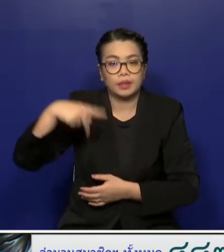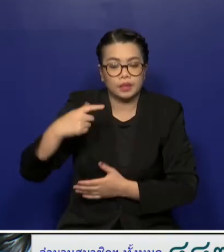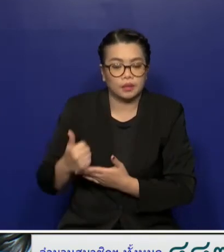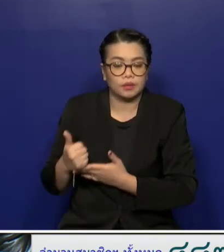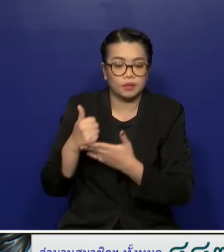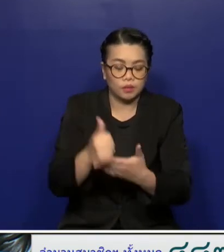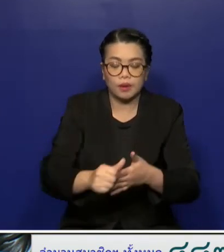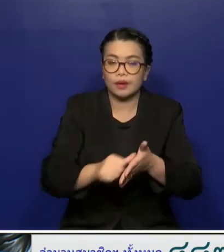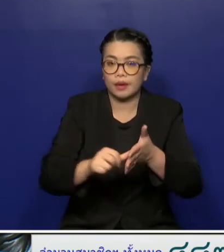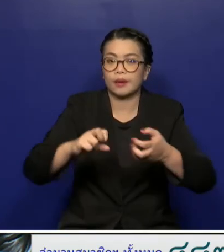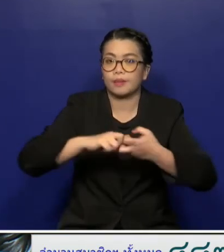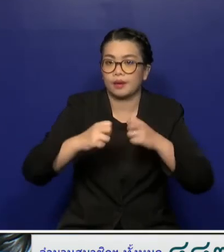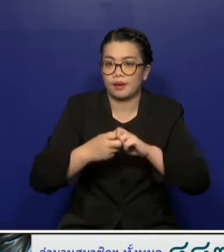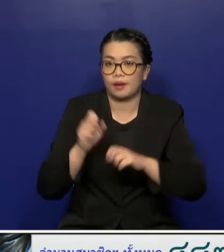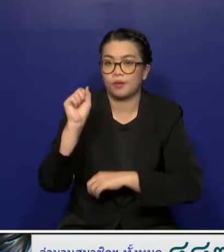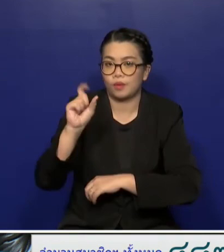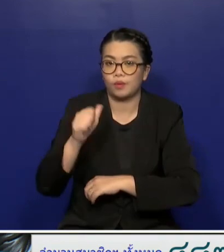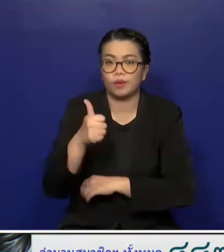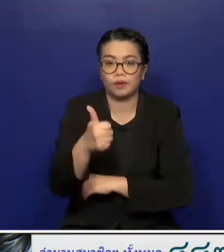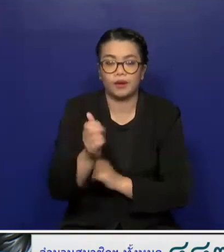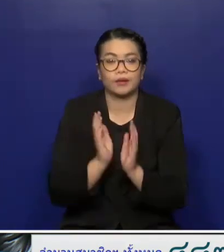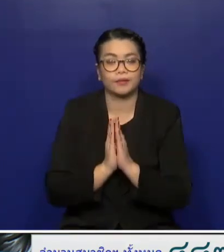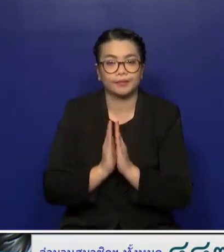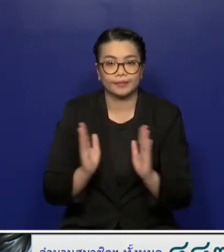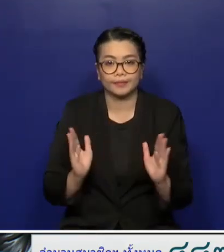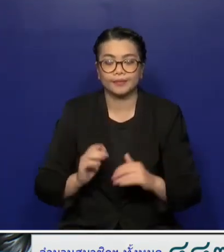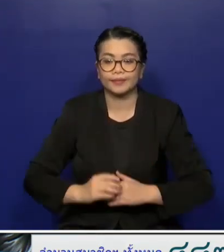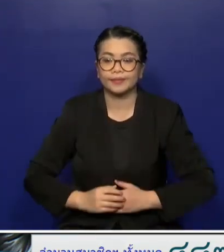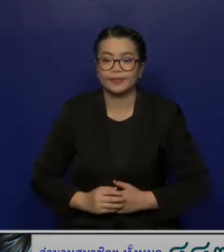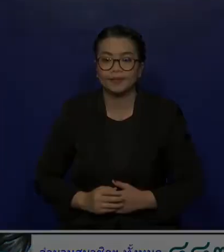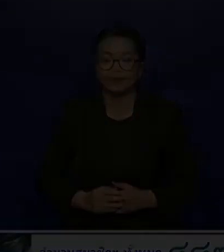ขปญหายให้ประชาชนโดยเร็วก็ขออนำเรียนค่ะ ขอบคุณมากค่ะขอบคุณครับ